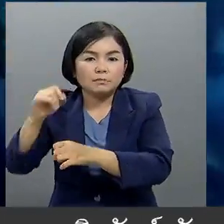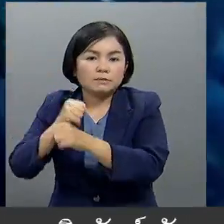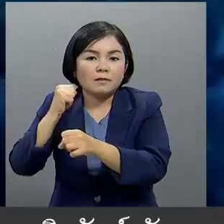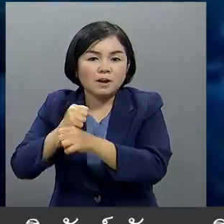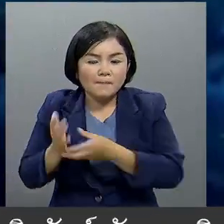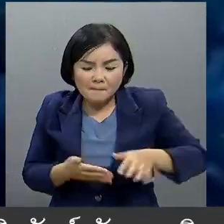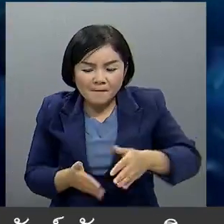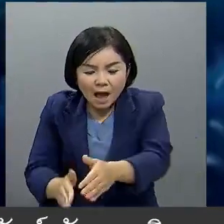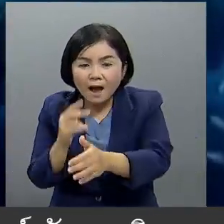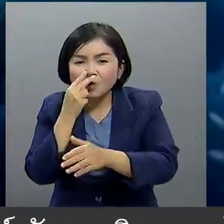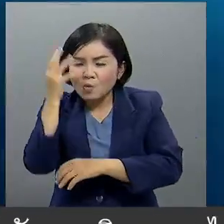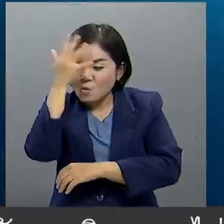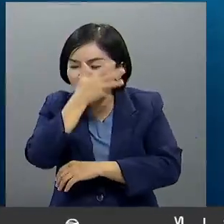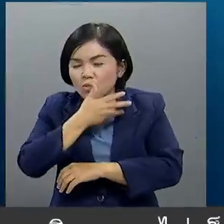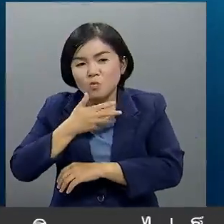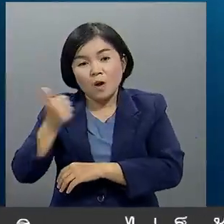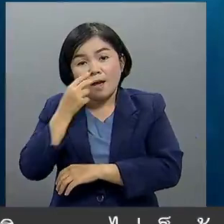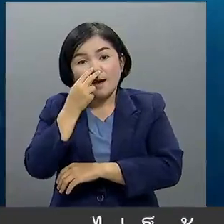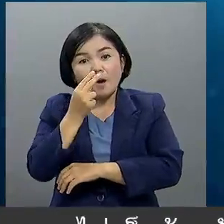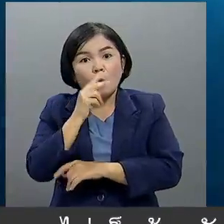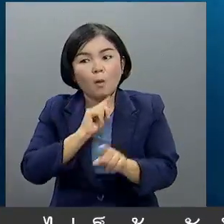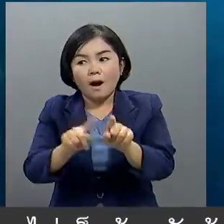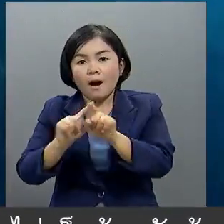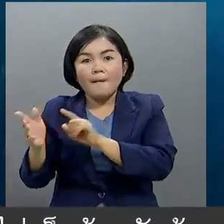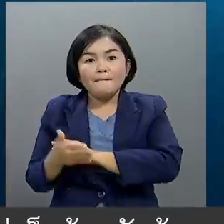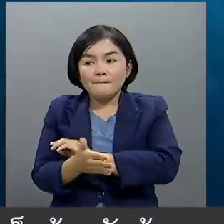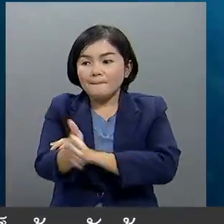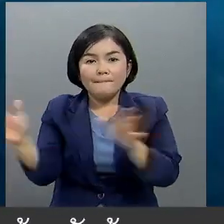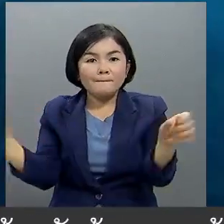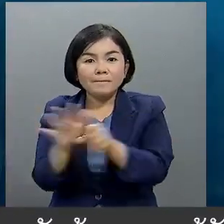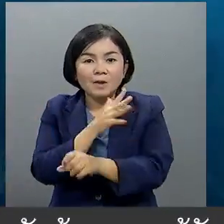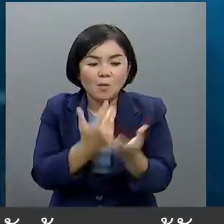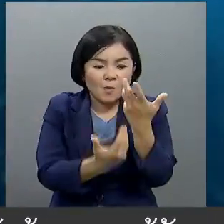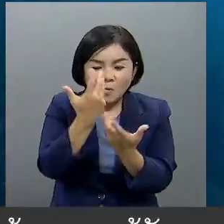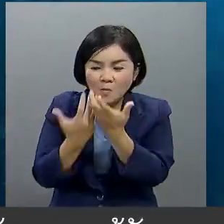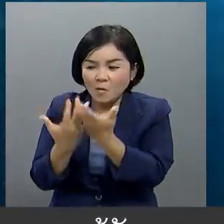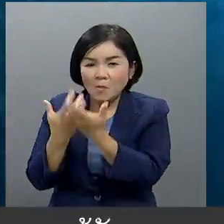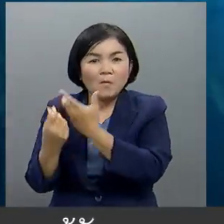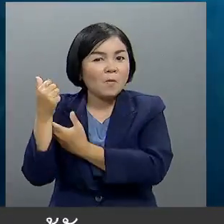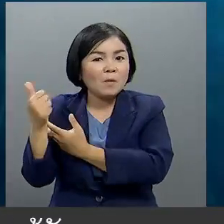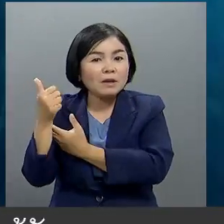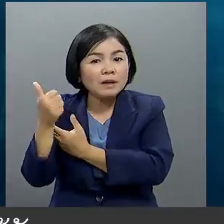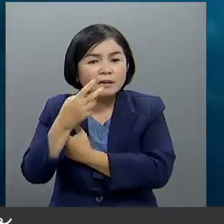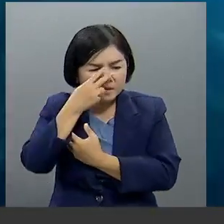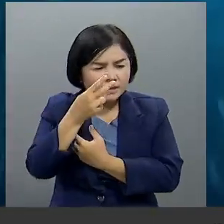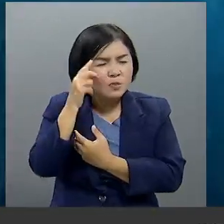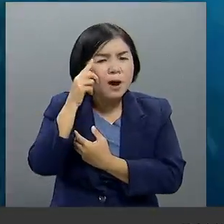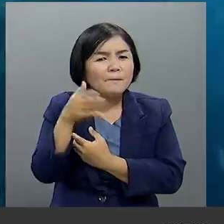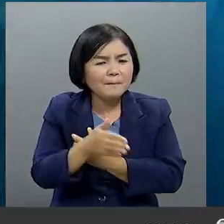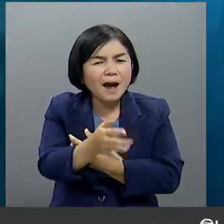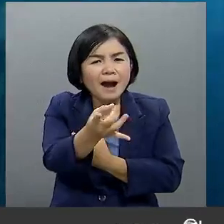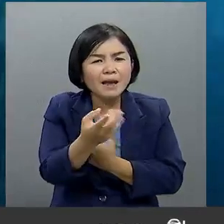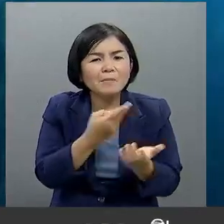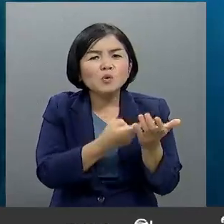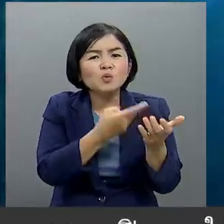ามแล้วก็เห็นได้ถึงความอุดมสมบูรณ์ของระบบนิเวศแถวนั้นครับ ปะทูแหละปะทูแหละ ปะทูเหรอ ฮาวายมากเขา